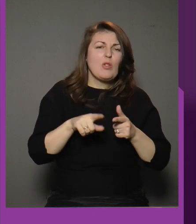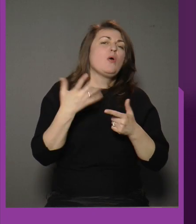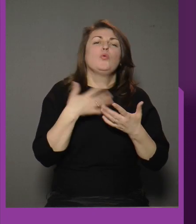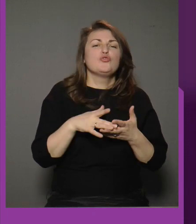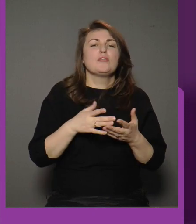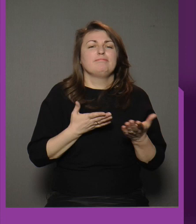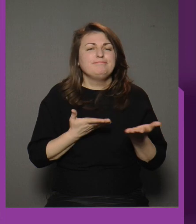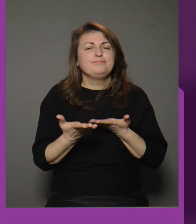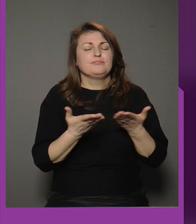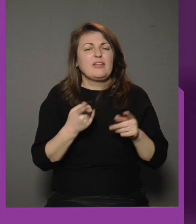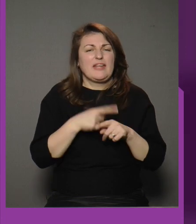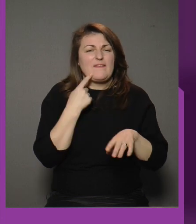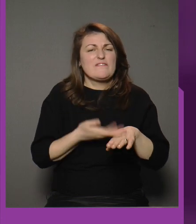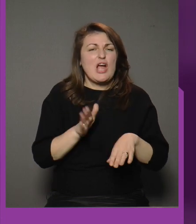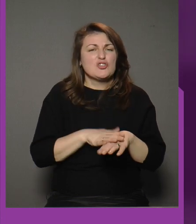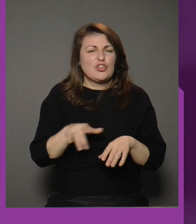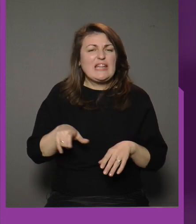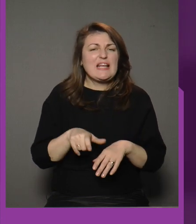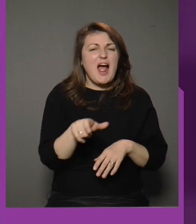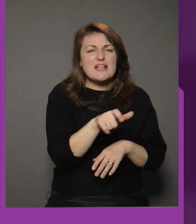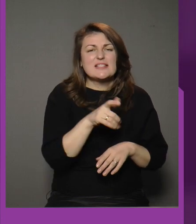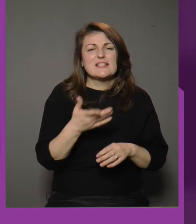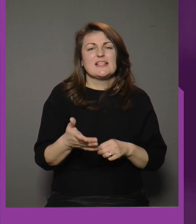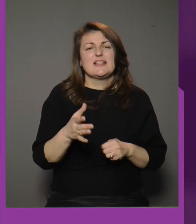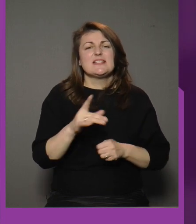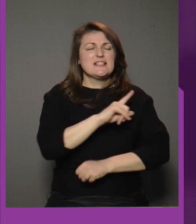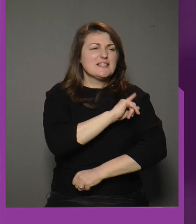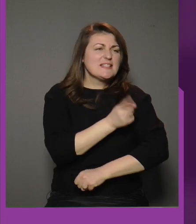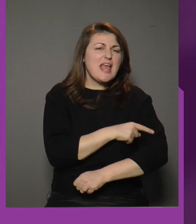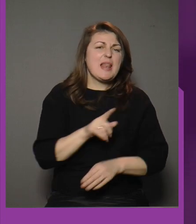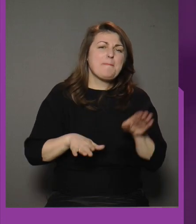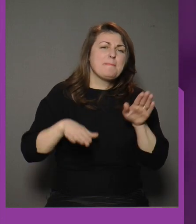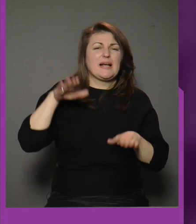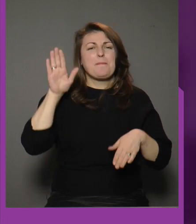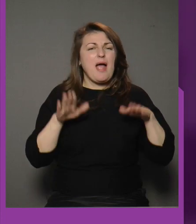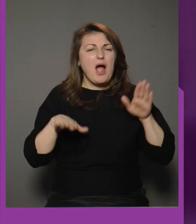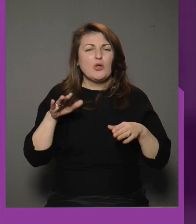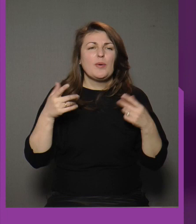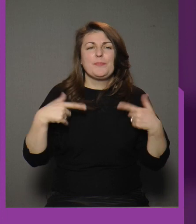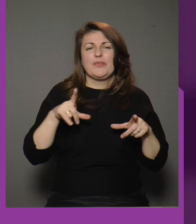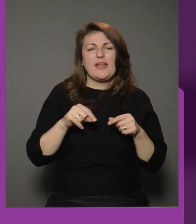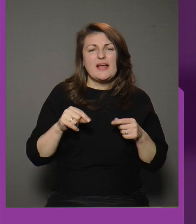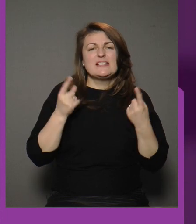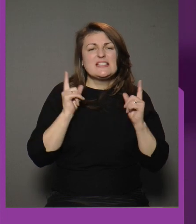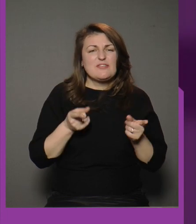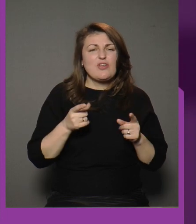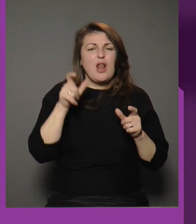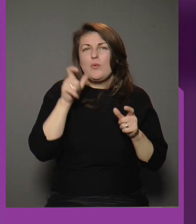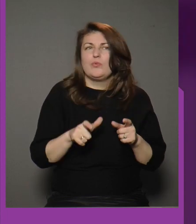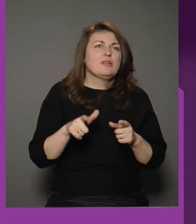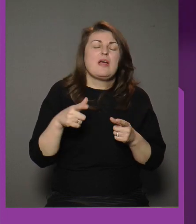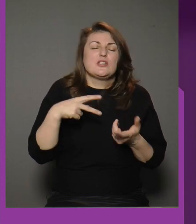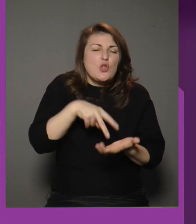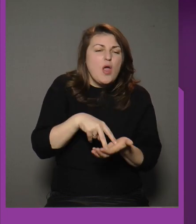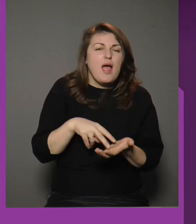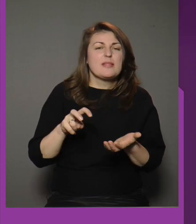навіть важкі, тяжкі траси з сильним перепадом, де звичайна людина навіть стояти боїться,